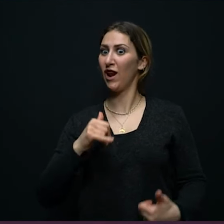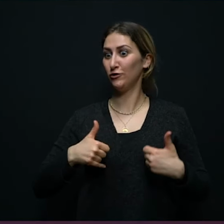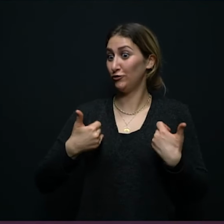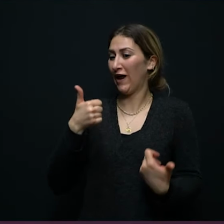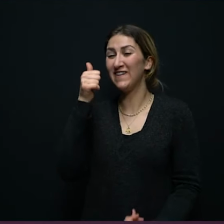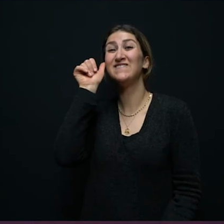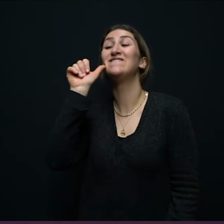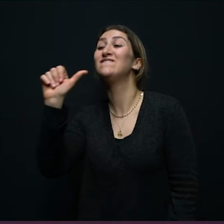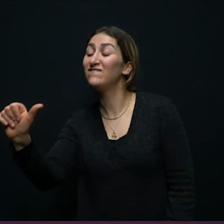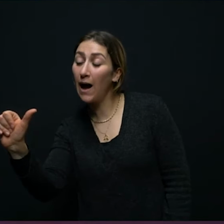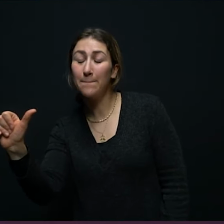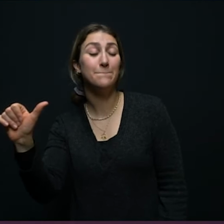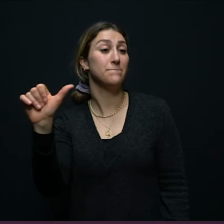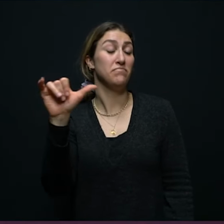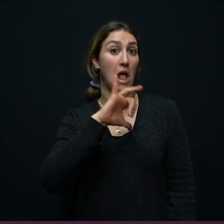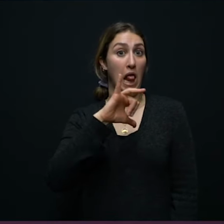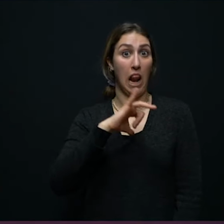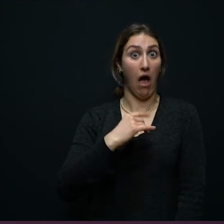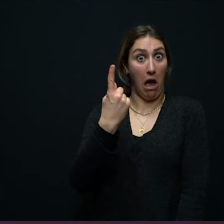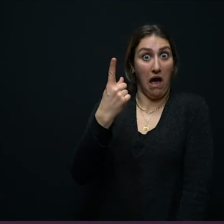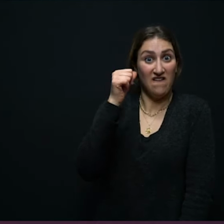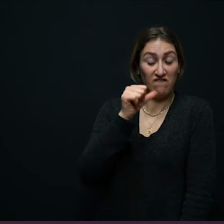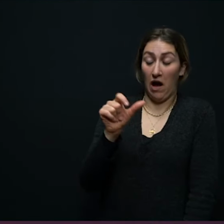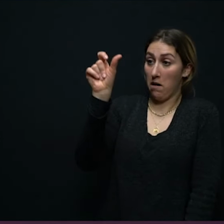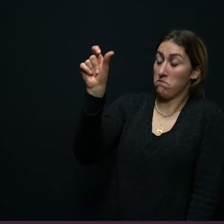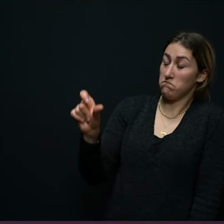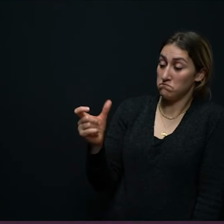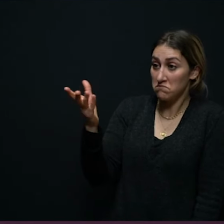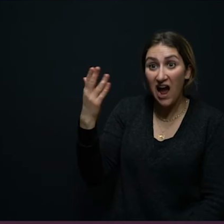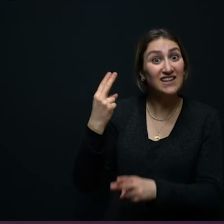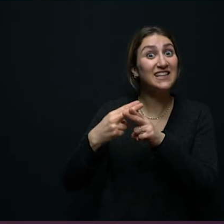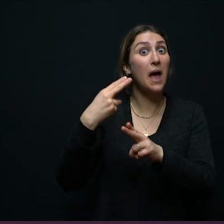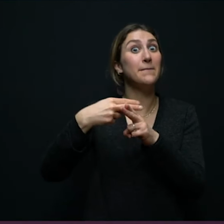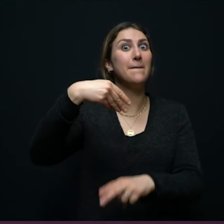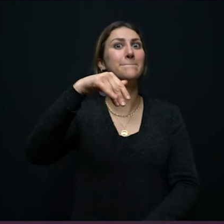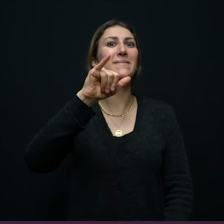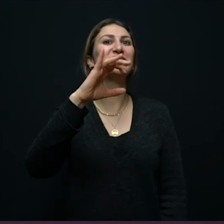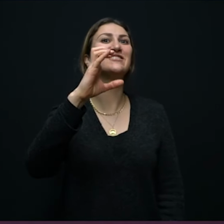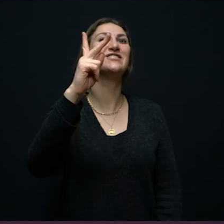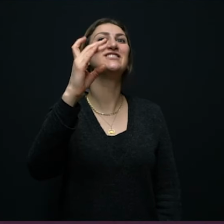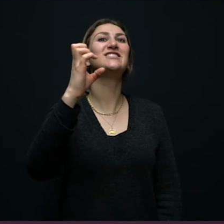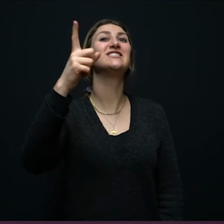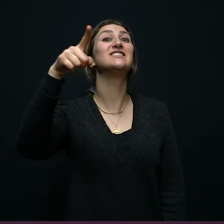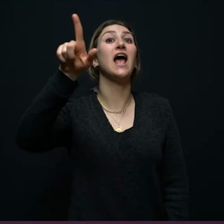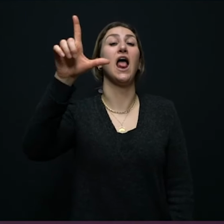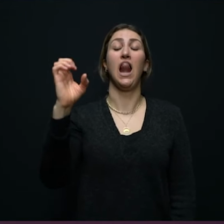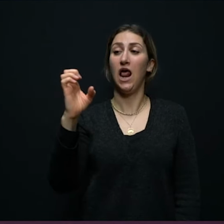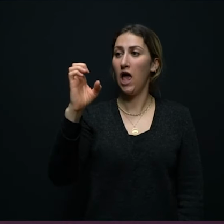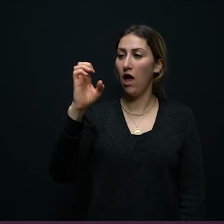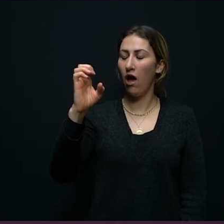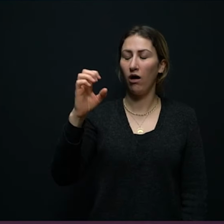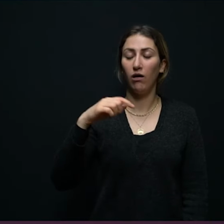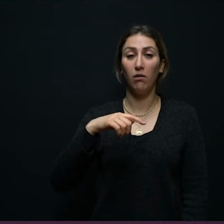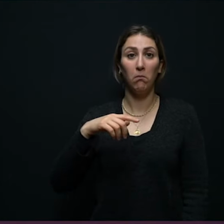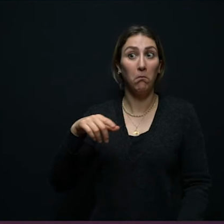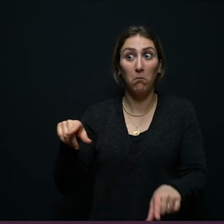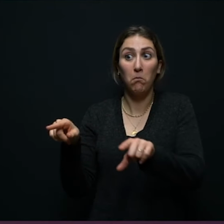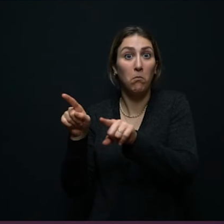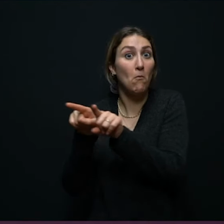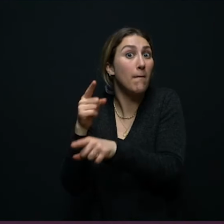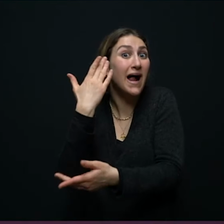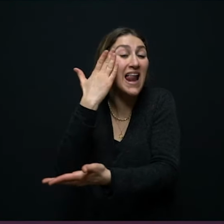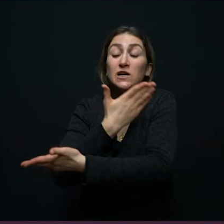du moment où j'ai jeté mon dévolu sur michelle elle est devenue la plus belle